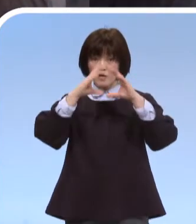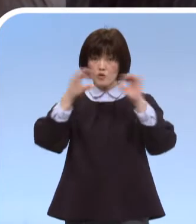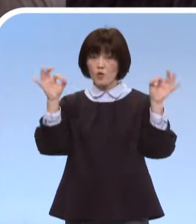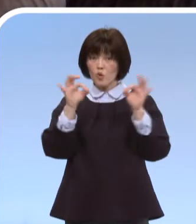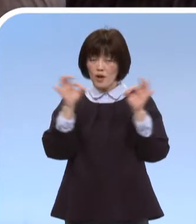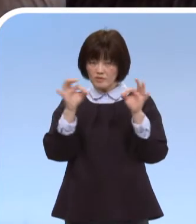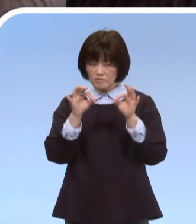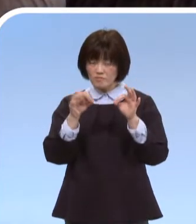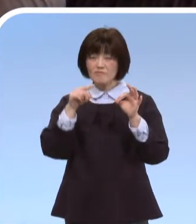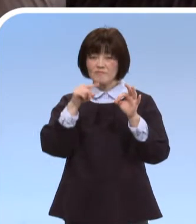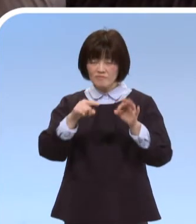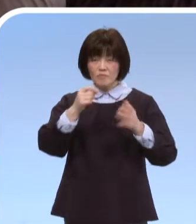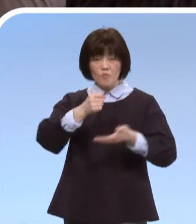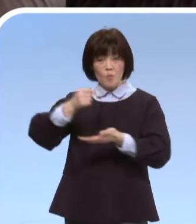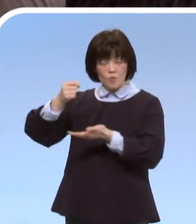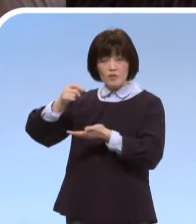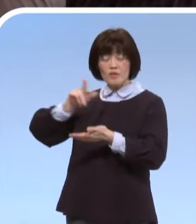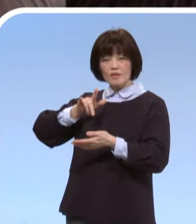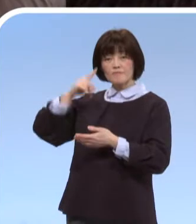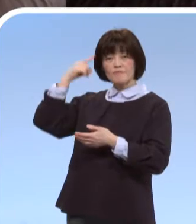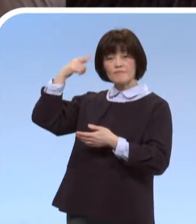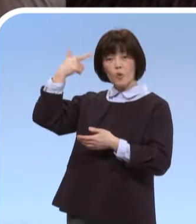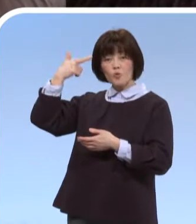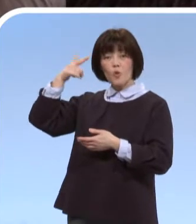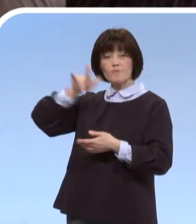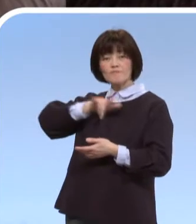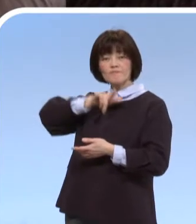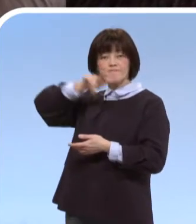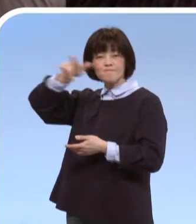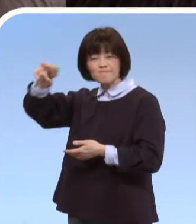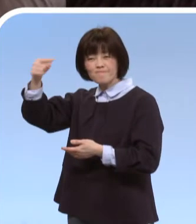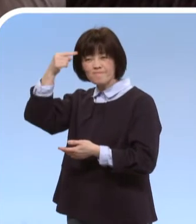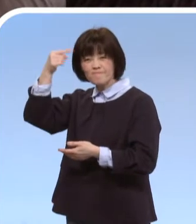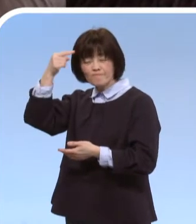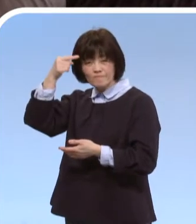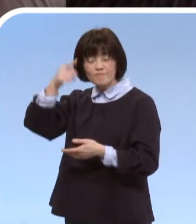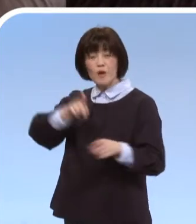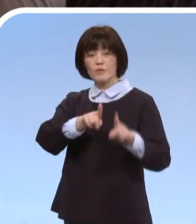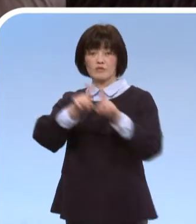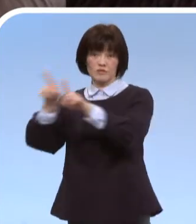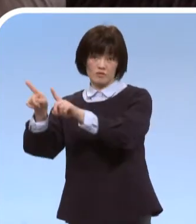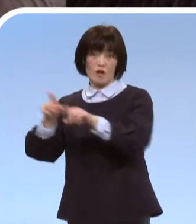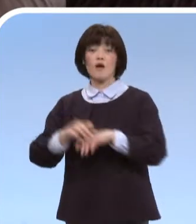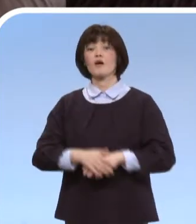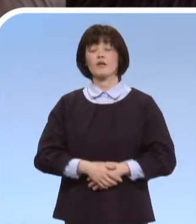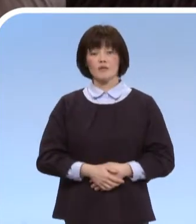チャリティーショップの本場ロンドンへ清田さんと一緒に視察に行ったんですって。